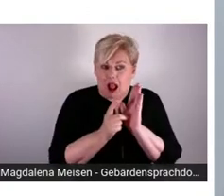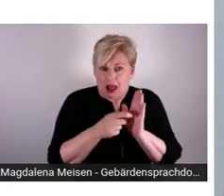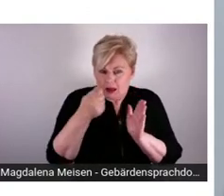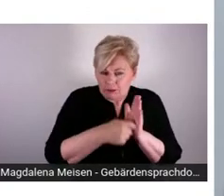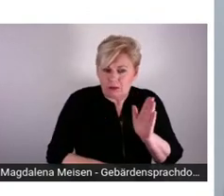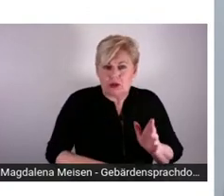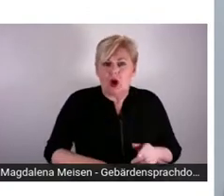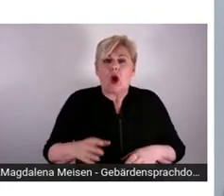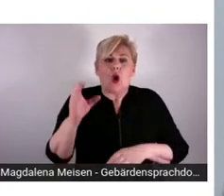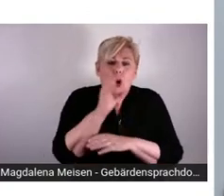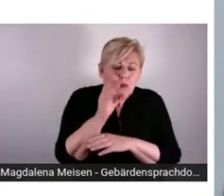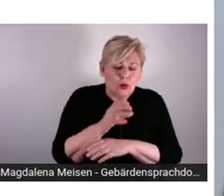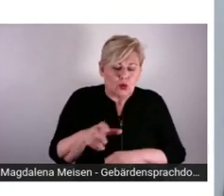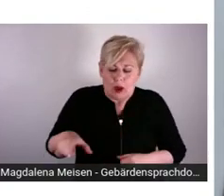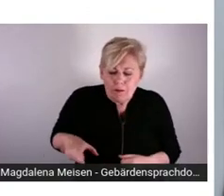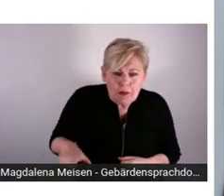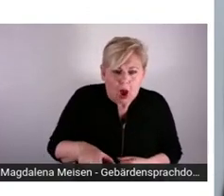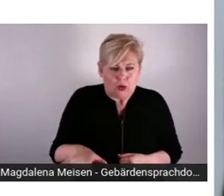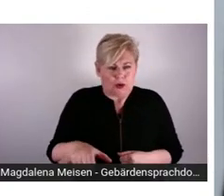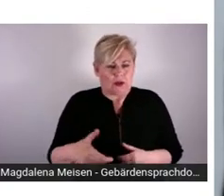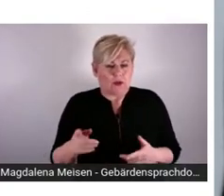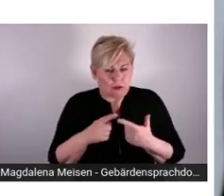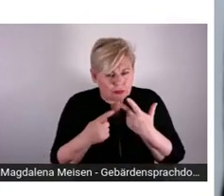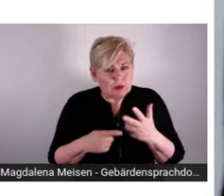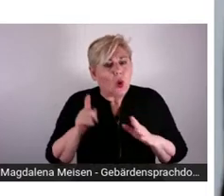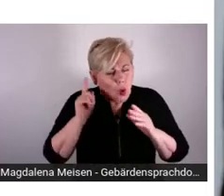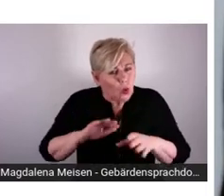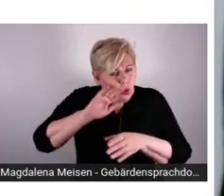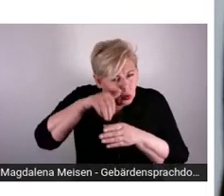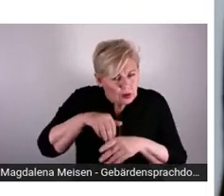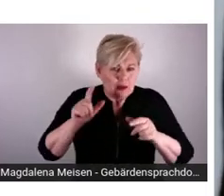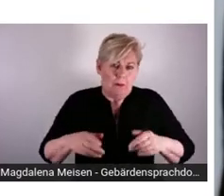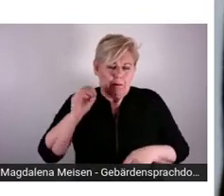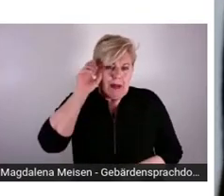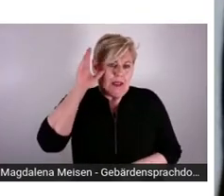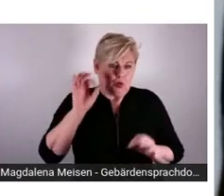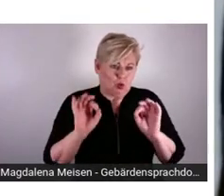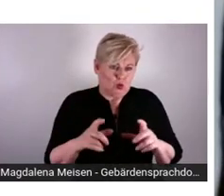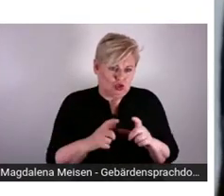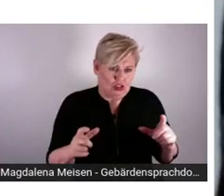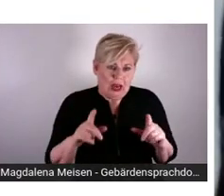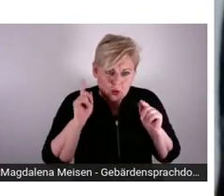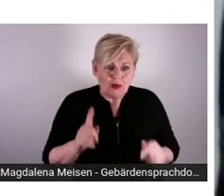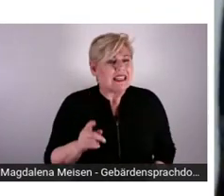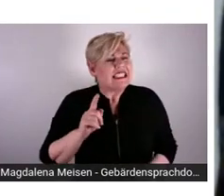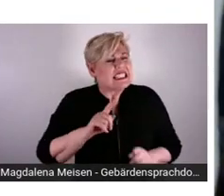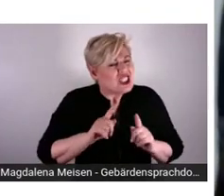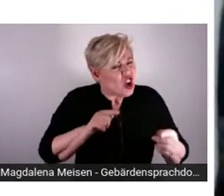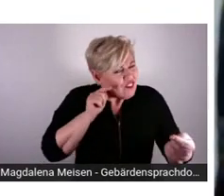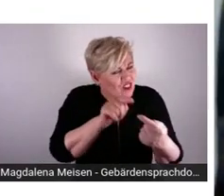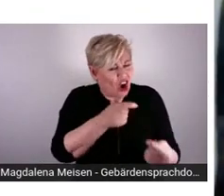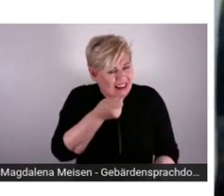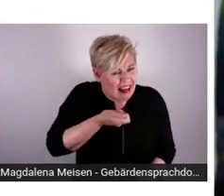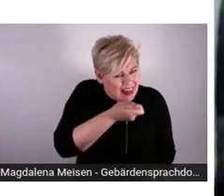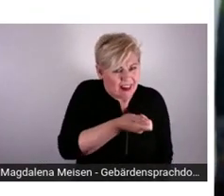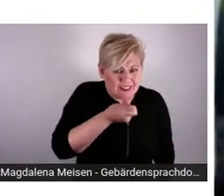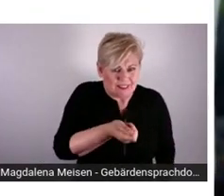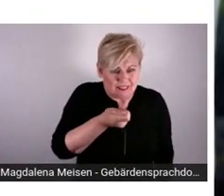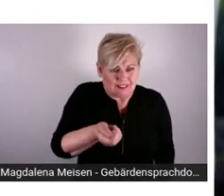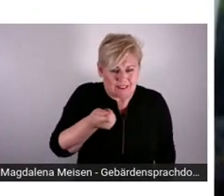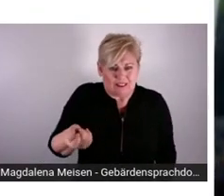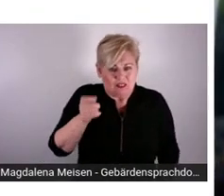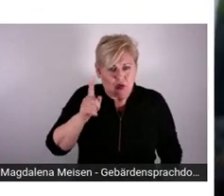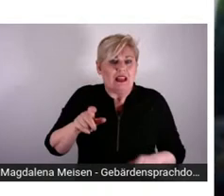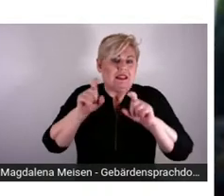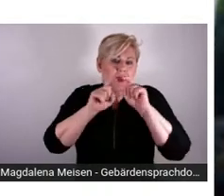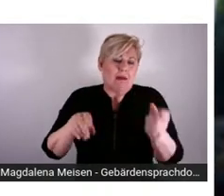Maus und Co. inklusive einem Bildungsgutschein. Und wir brauchen ganz dringend einen direkten Geldfluss, wenn es um das Thema Bildung und Teilhabe